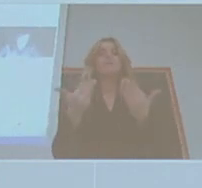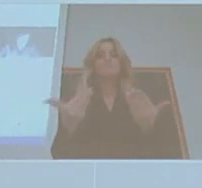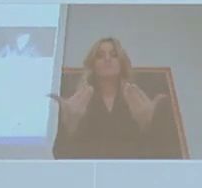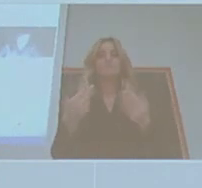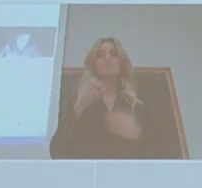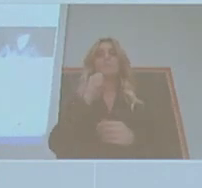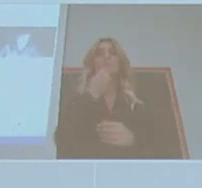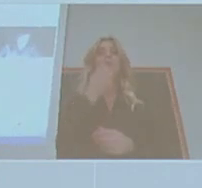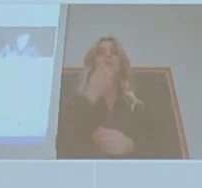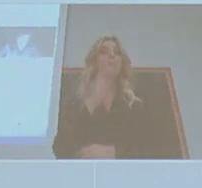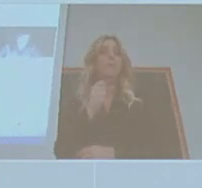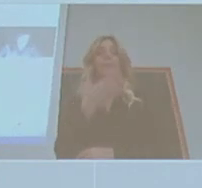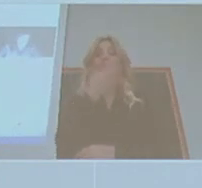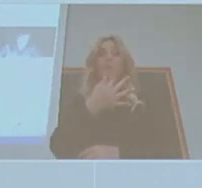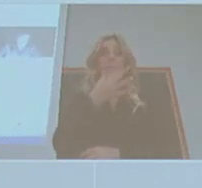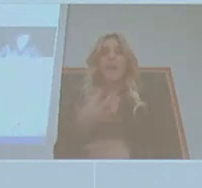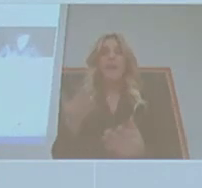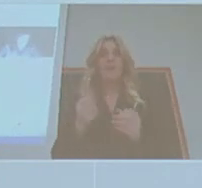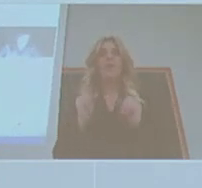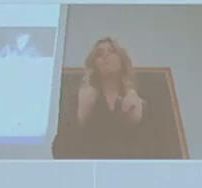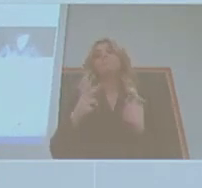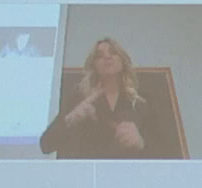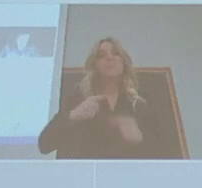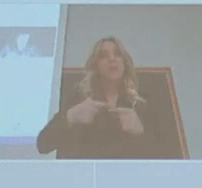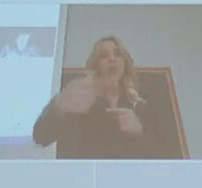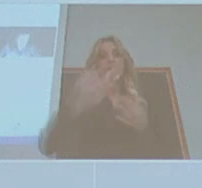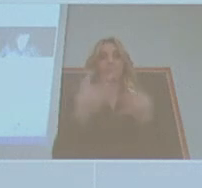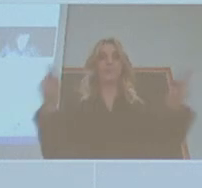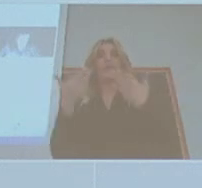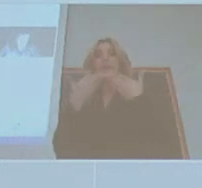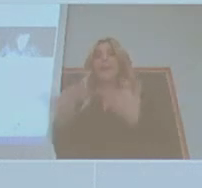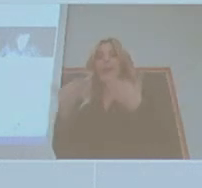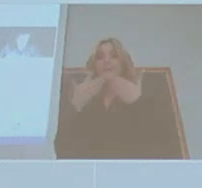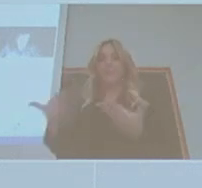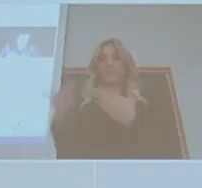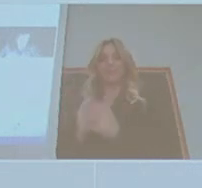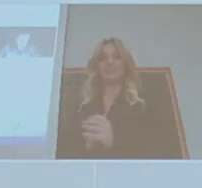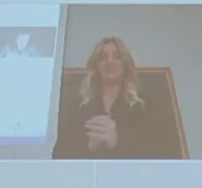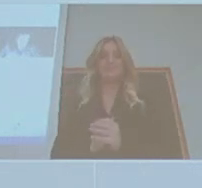pomeriggio bello e utile per il vostro futuro. Grazie Rettore.